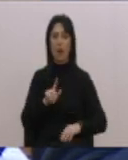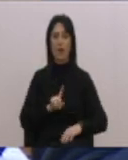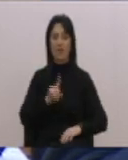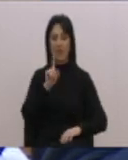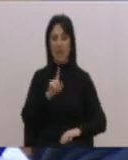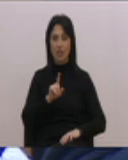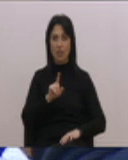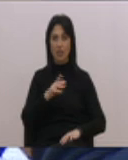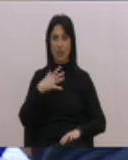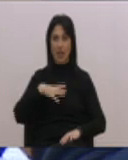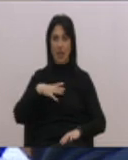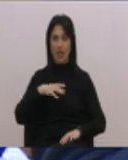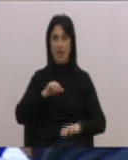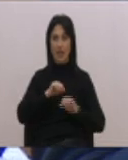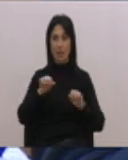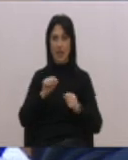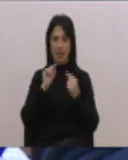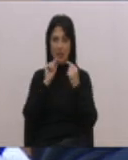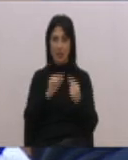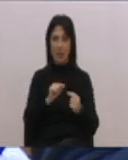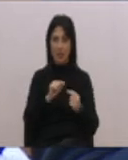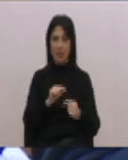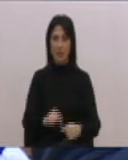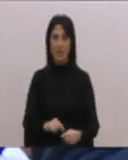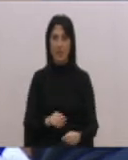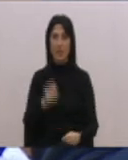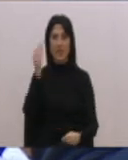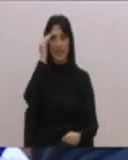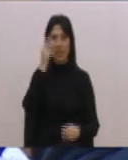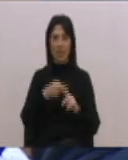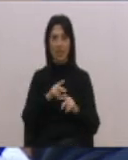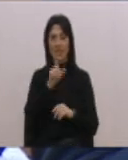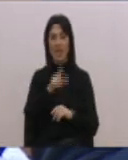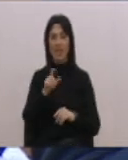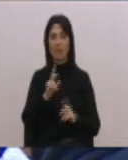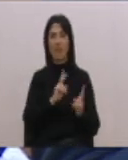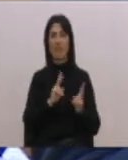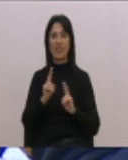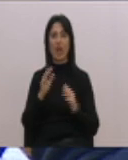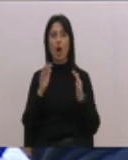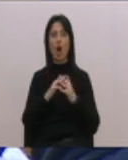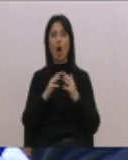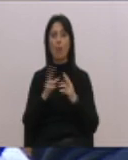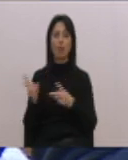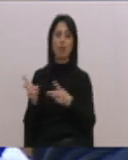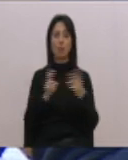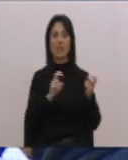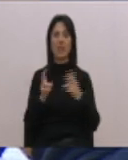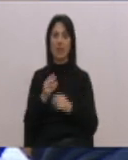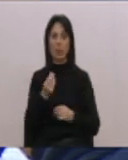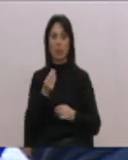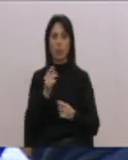დაიწყო ქართველი გმირების წინააღმდეგ. თითქოს ეს ადამიანები ვიღაცას ომში მიყავს